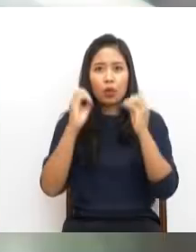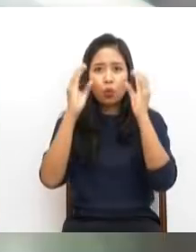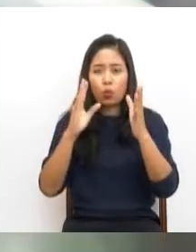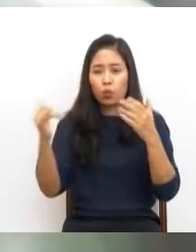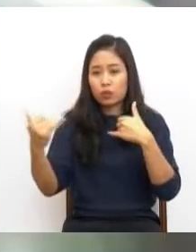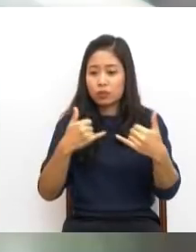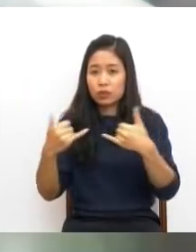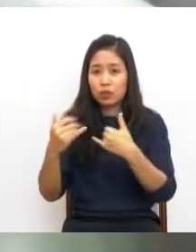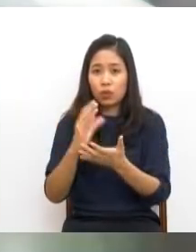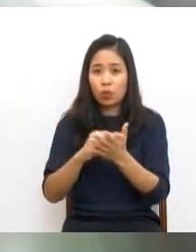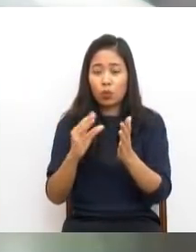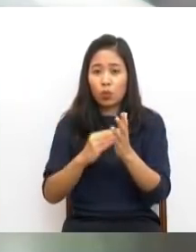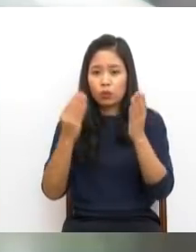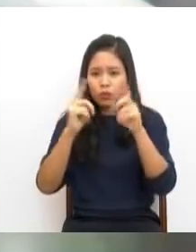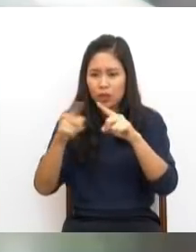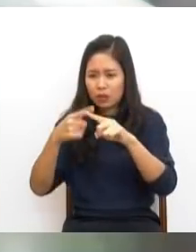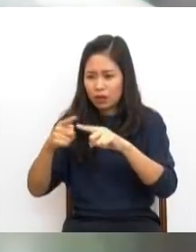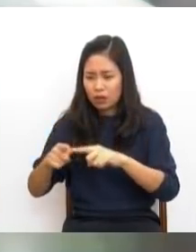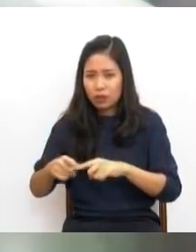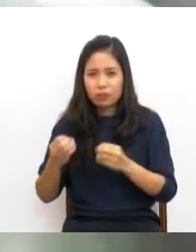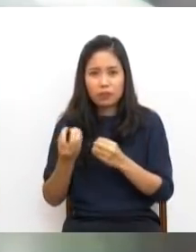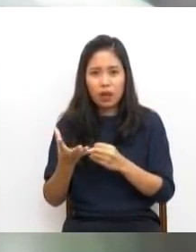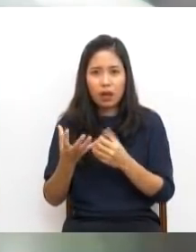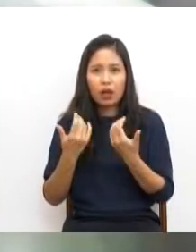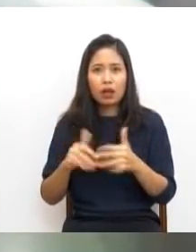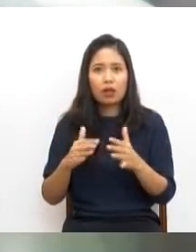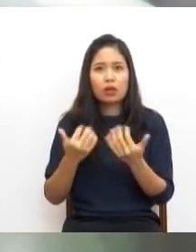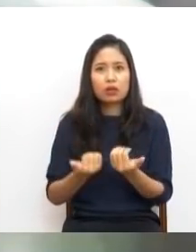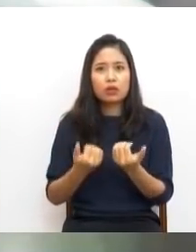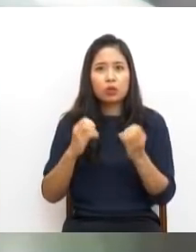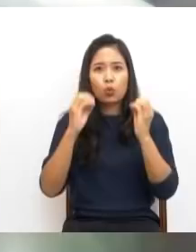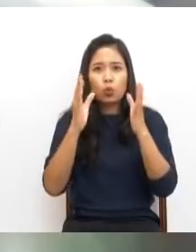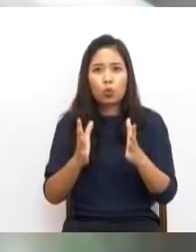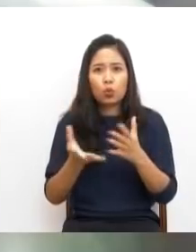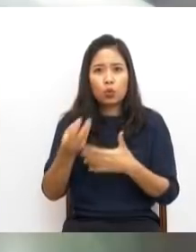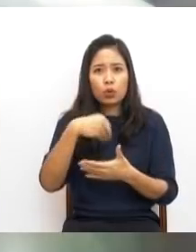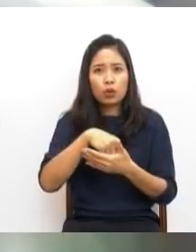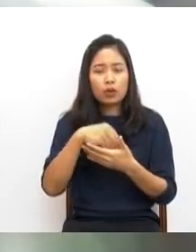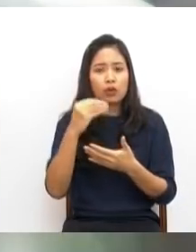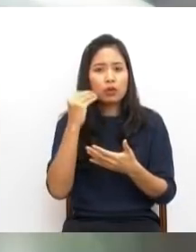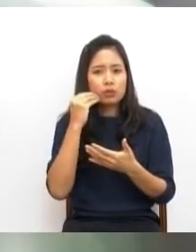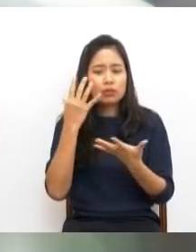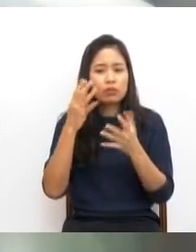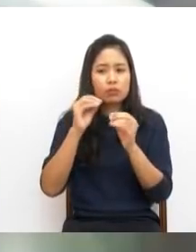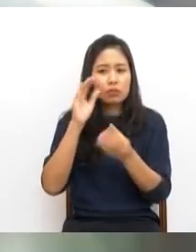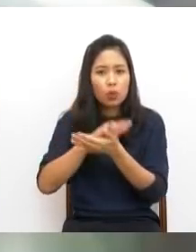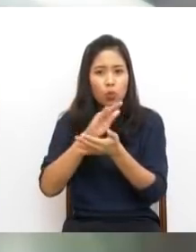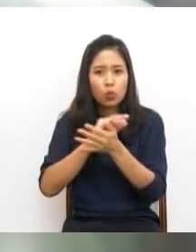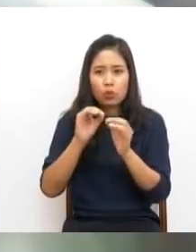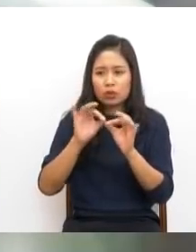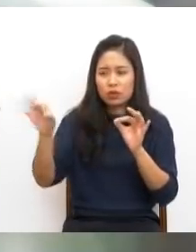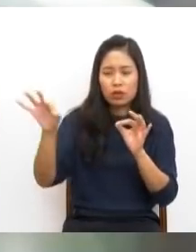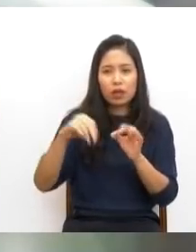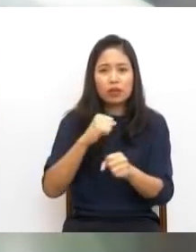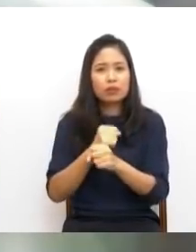มีความหลากหลายกันเนาะมันส่วนใหญ่จะเป็นครูโรงเรียนอนุบาลหรือครูที่อยู่โรงเรียนที่ห่างไกลไปหรือลักษณะประมาณเนี่ยอยากจะให้ขยายความนิ